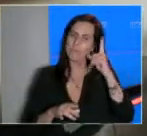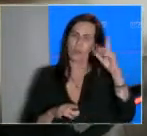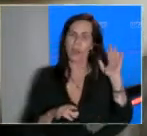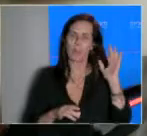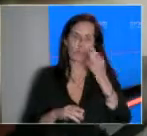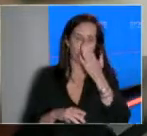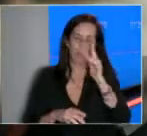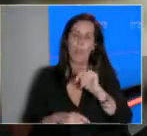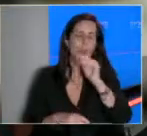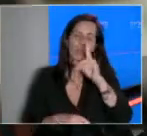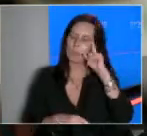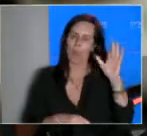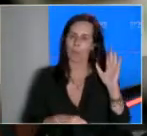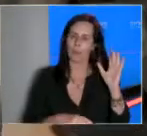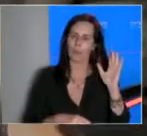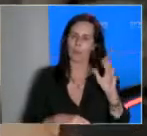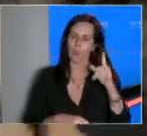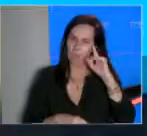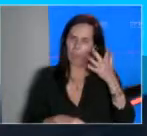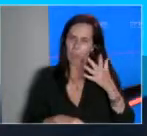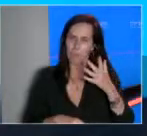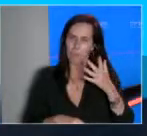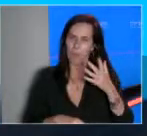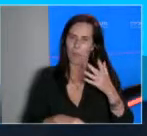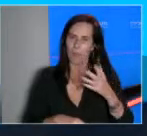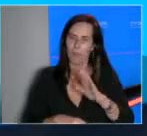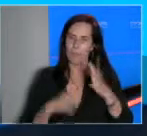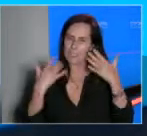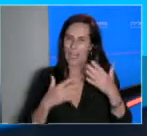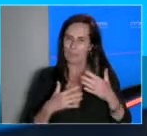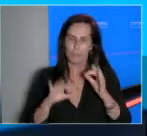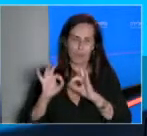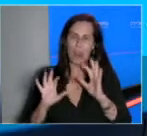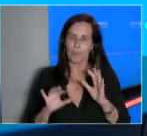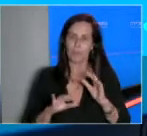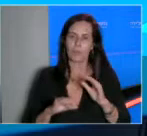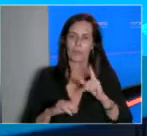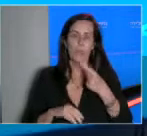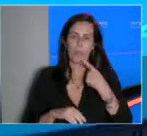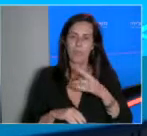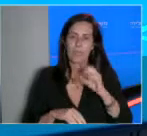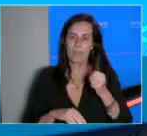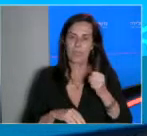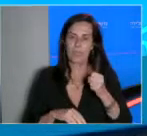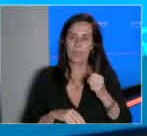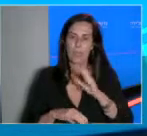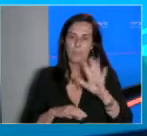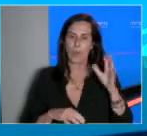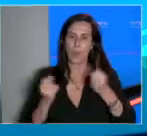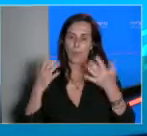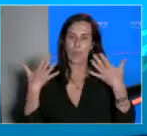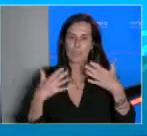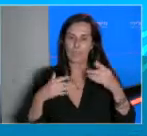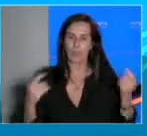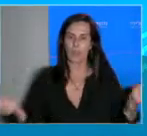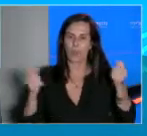לדעת. לא, אבל הם לא רוצים לדעת. אתה יודע למה הם נוסעים עם מזגן? מבחינתם. כי הם טוענים שאם יתלו באוטו בלי מזגן יצטרכו לפתוח